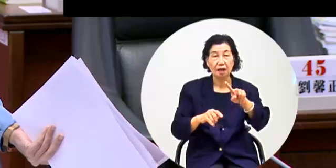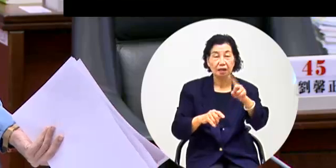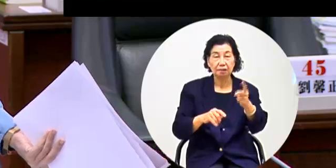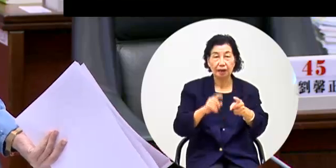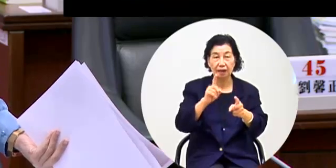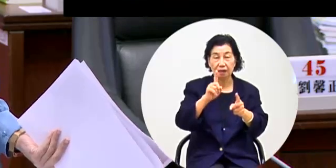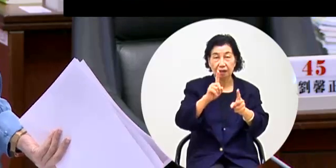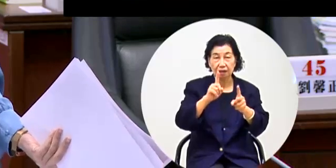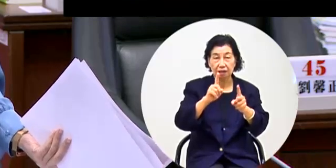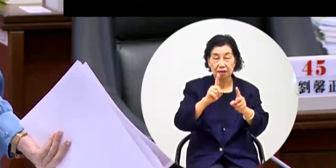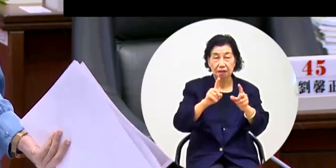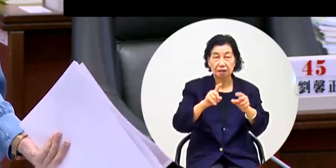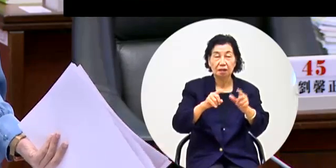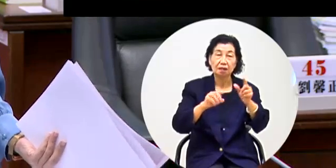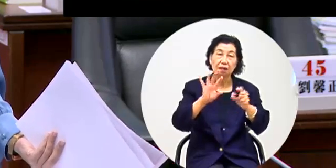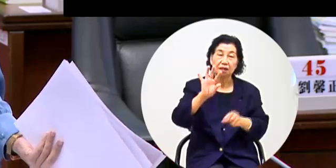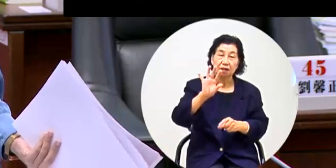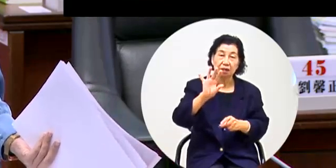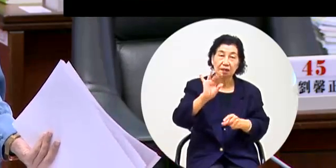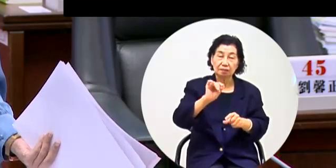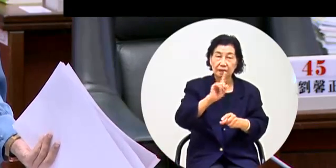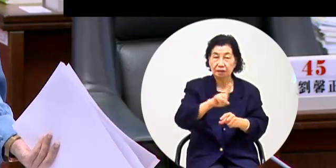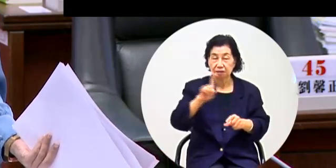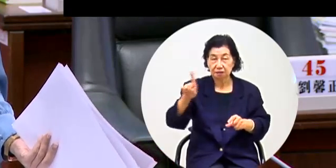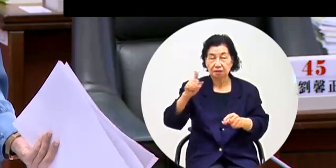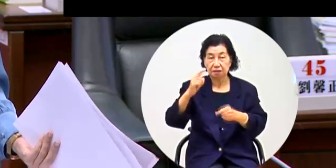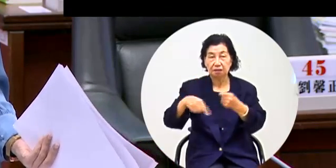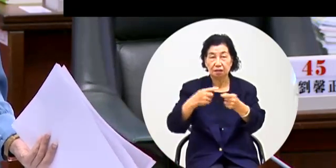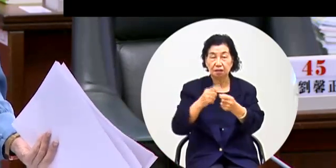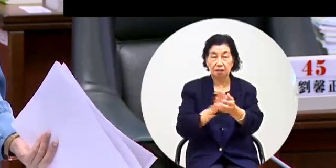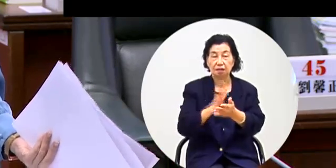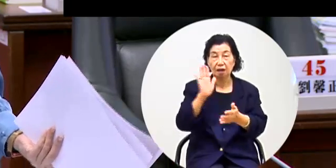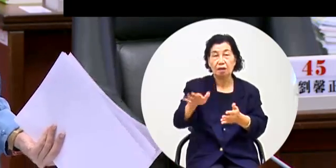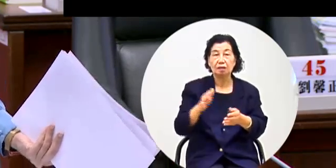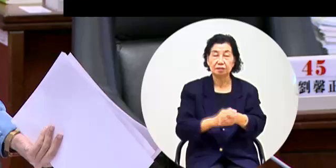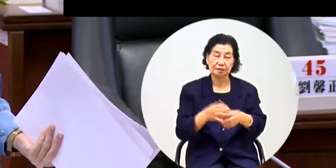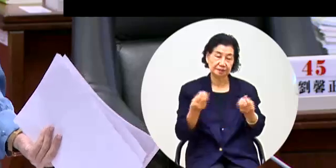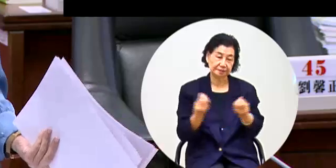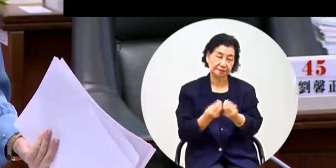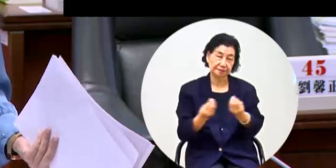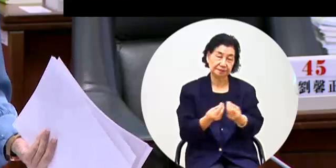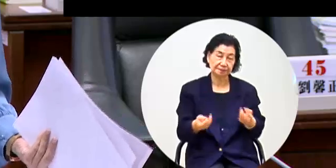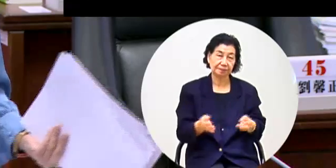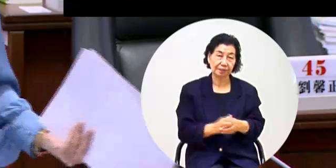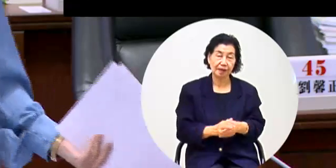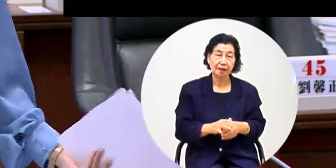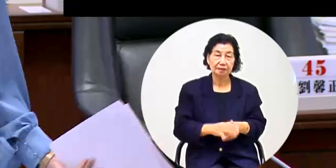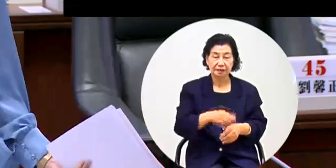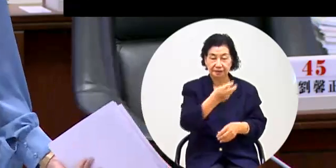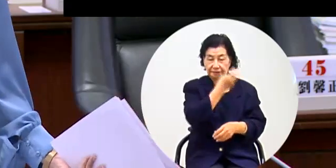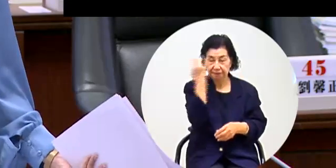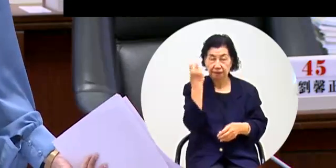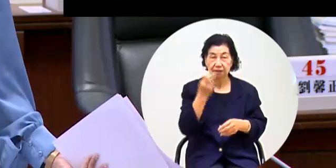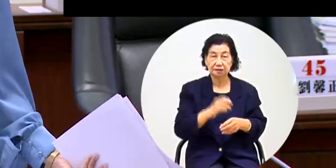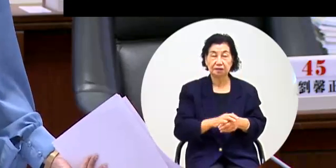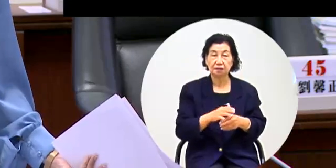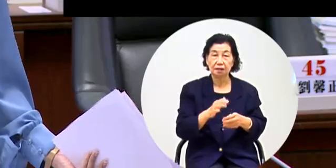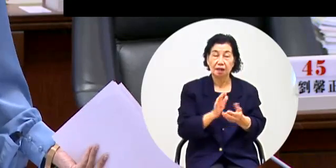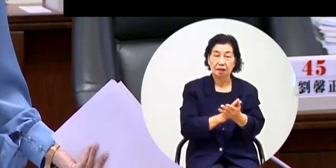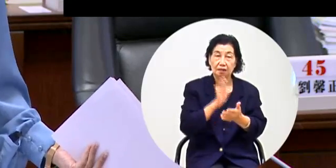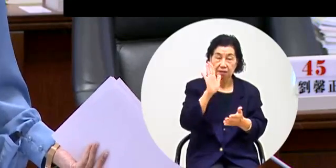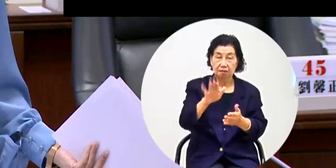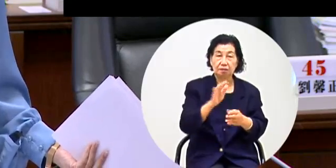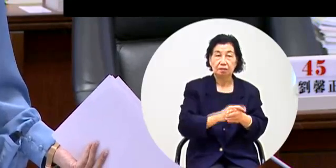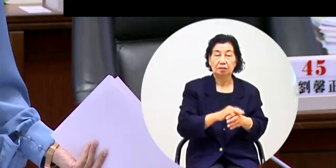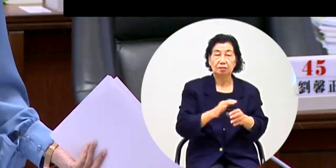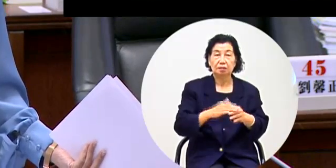了哈，到时候拖到那个时候，结果你发现讲，你想要给伊千春了后做工业区，你嘛无法度，就